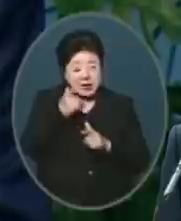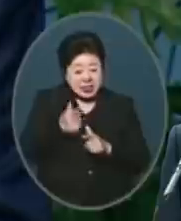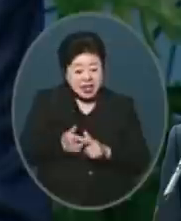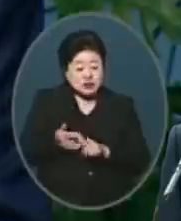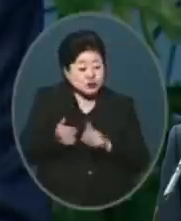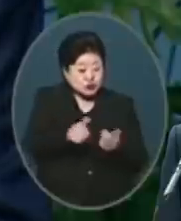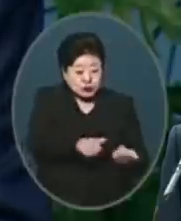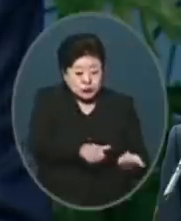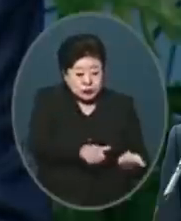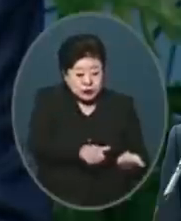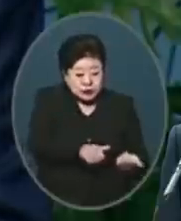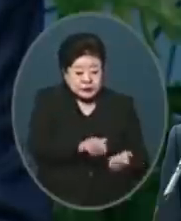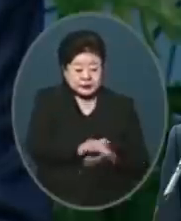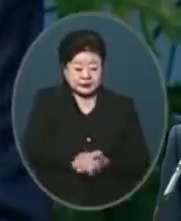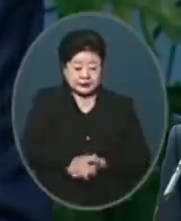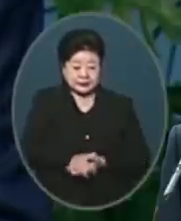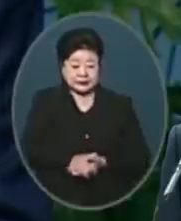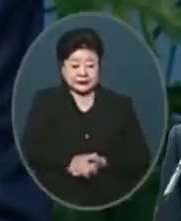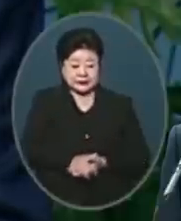예수를 죽인 것은